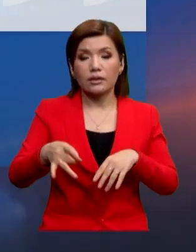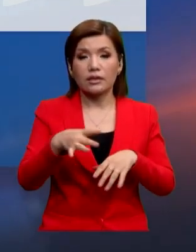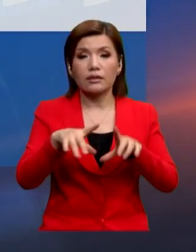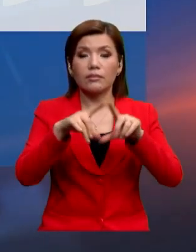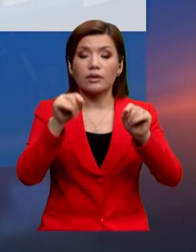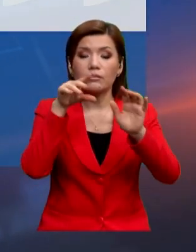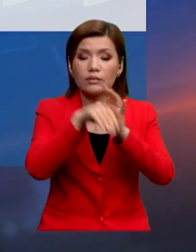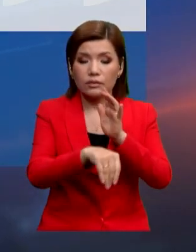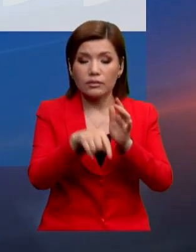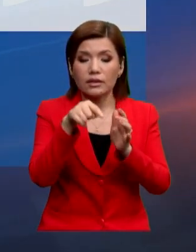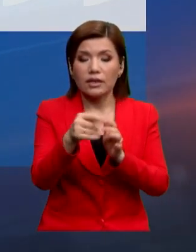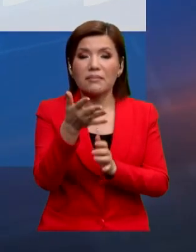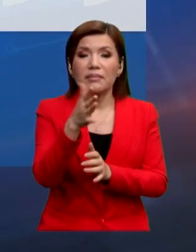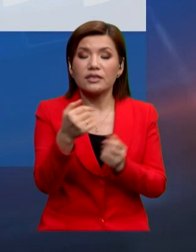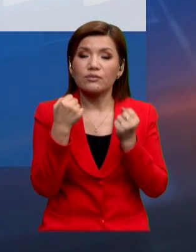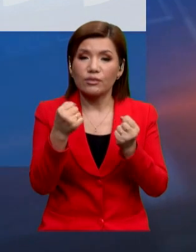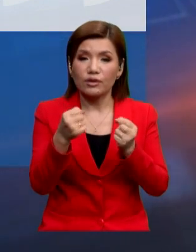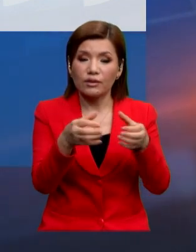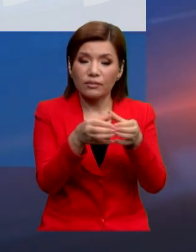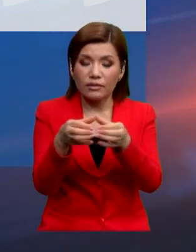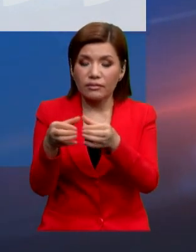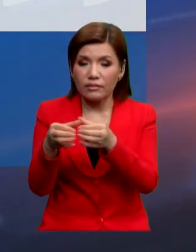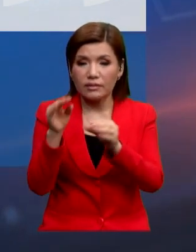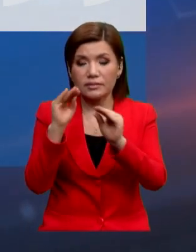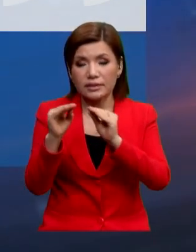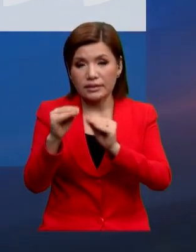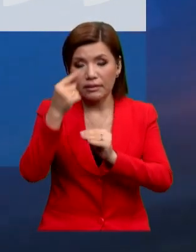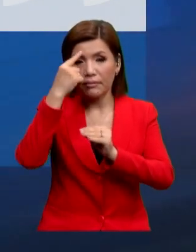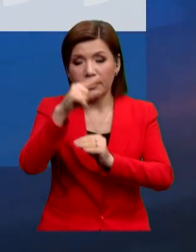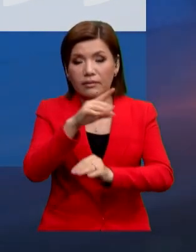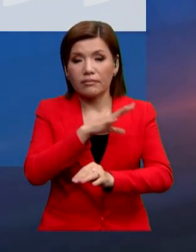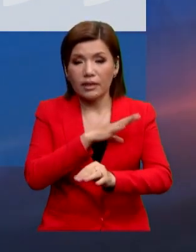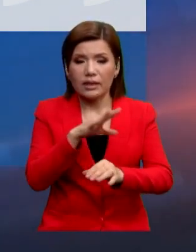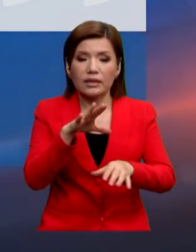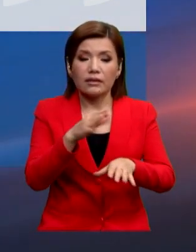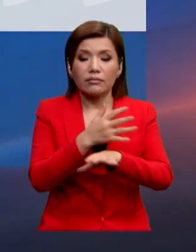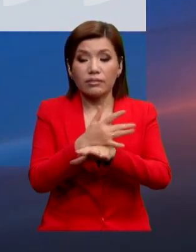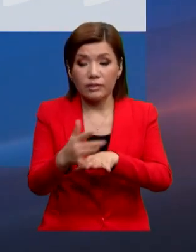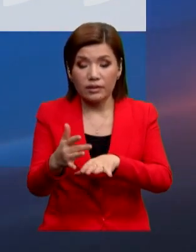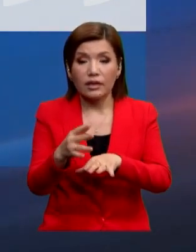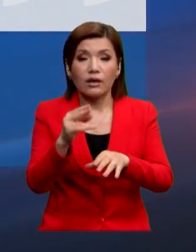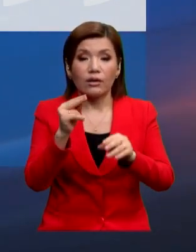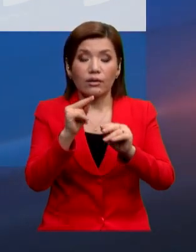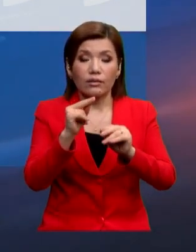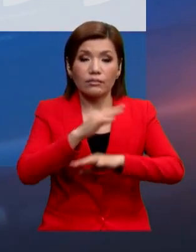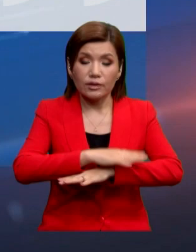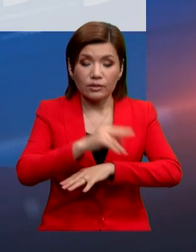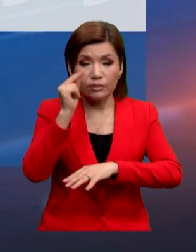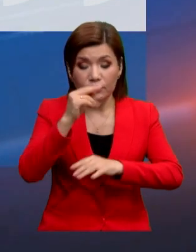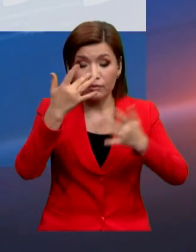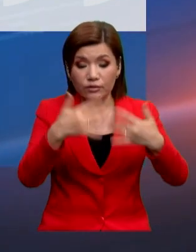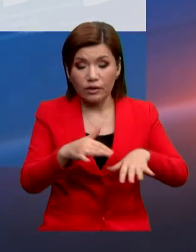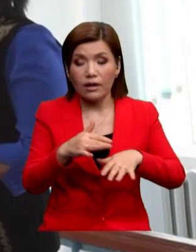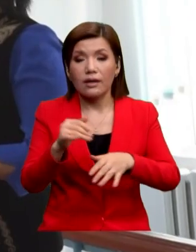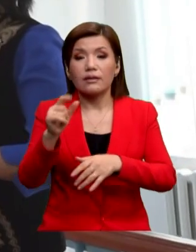мектеп ішінде 5 спорт түрінен үйірмелік кесте әзірленген. Үйірмелер сабақтан тыс уақытта жүргізіледі, әрі тұрғындар үшін